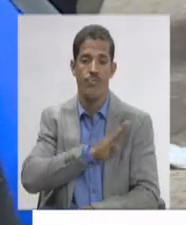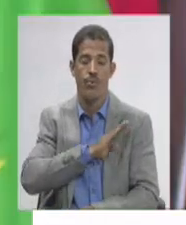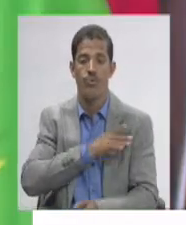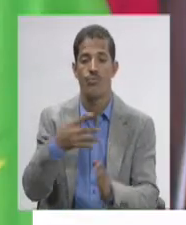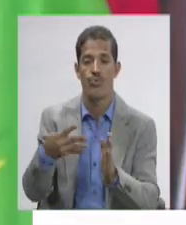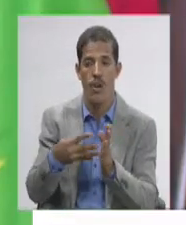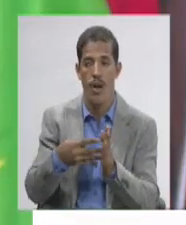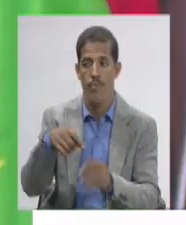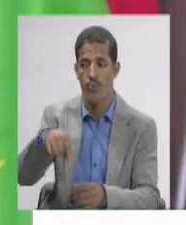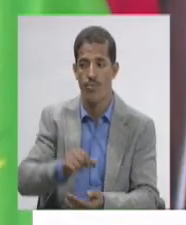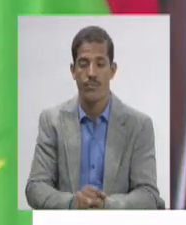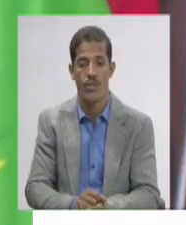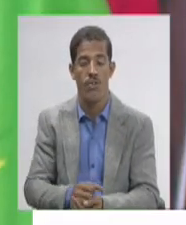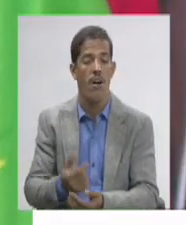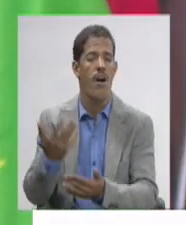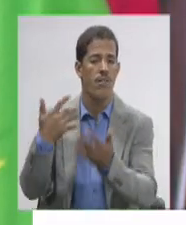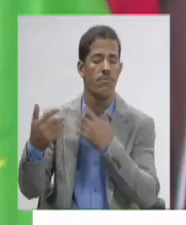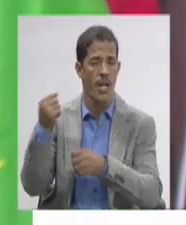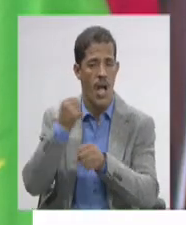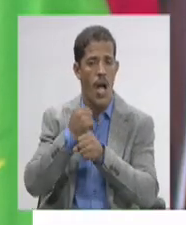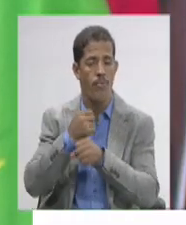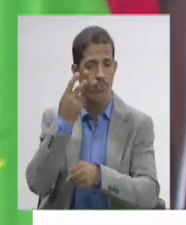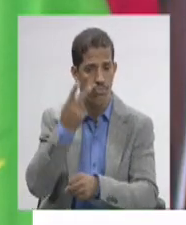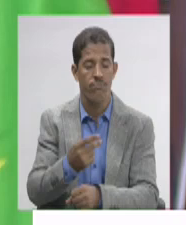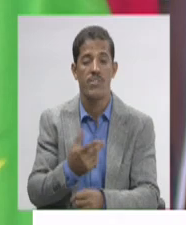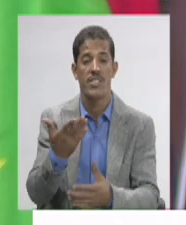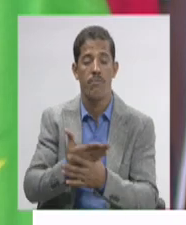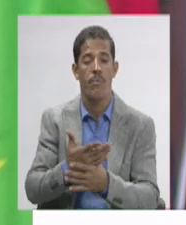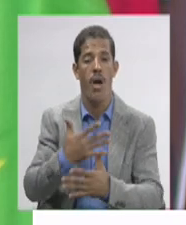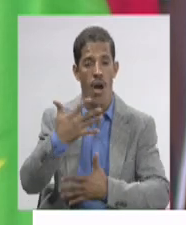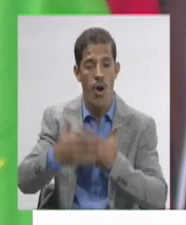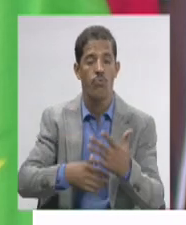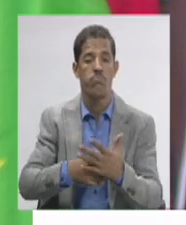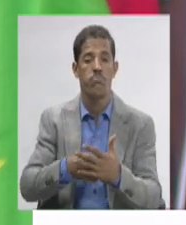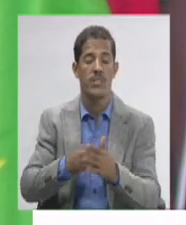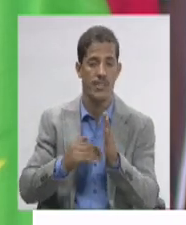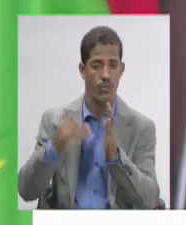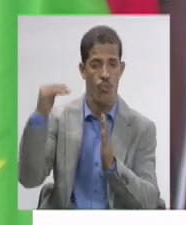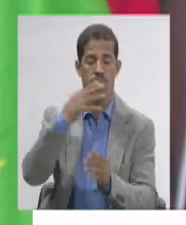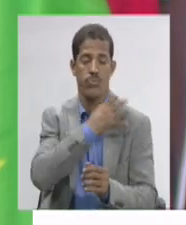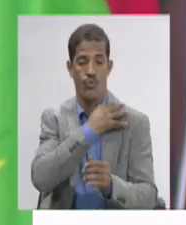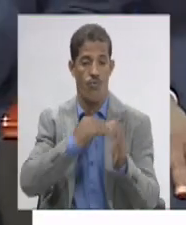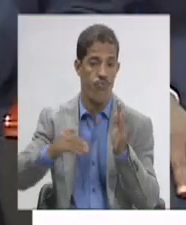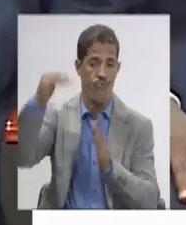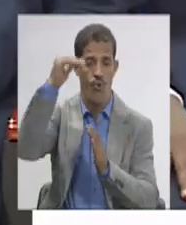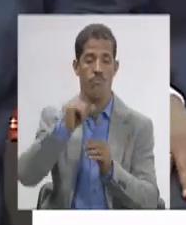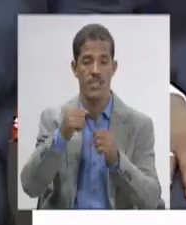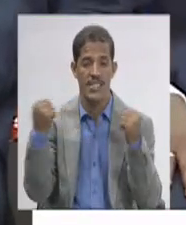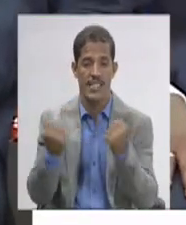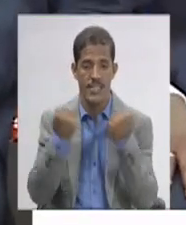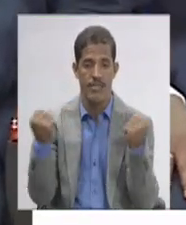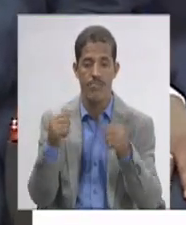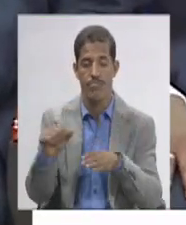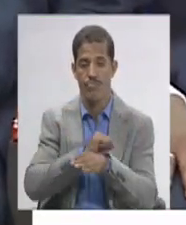والاركان جهود مشكوره لتمكيننا من الحصول على اعلى درجات التكوين المطلوبه حيث تم